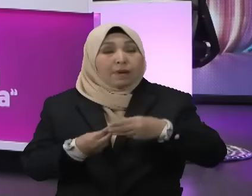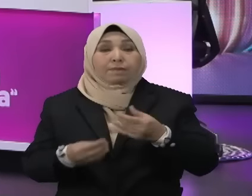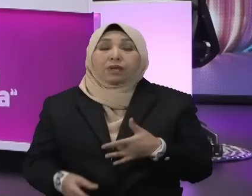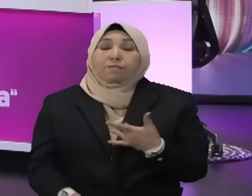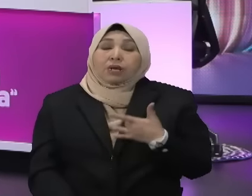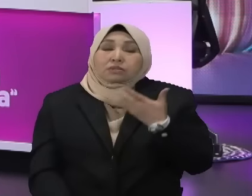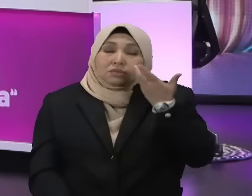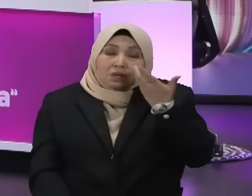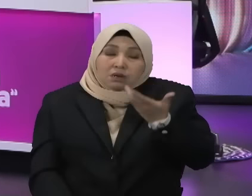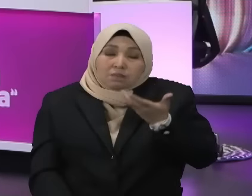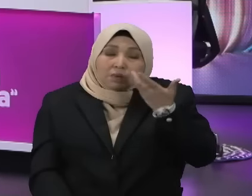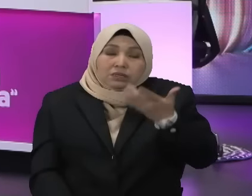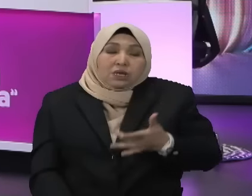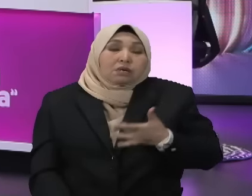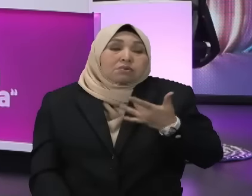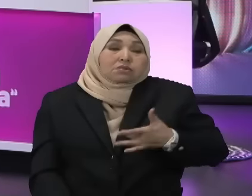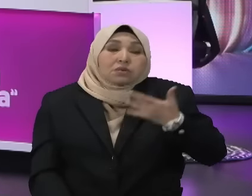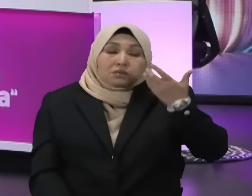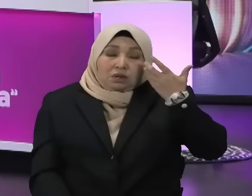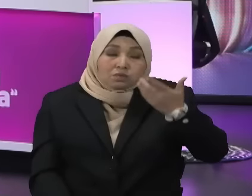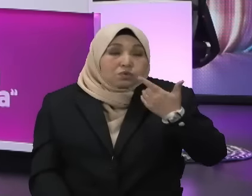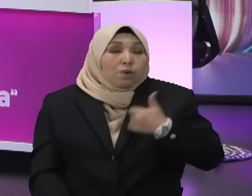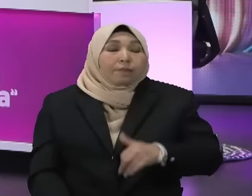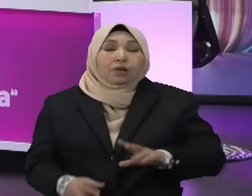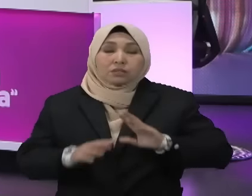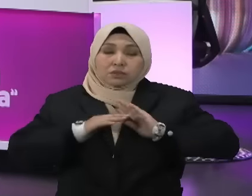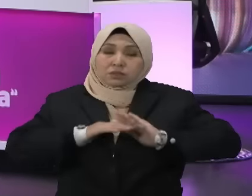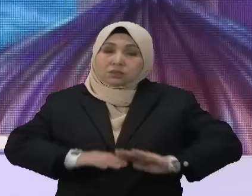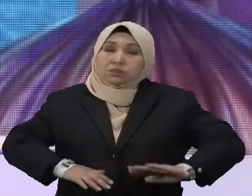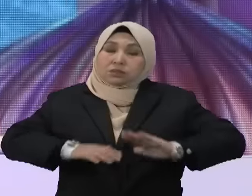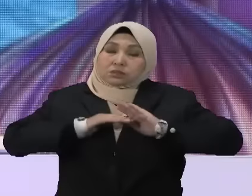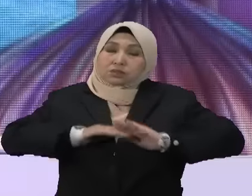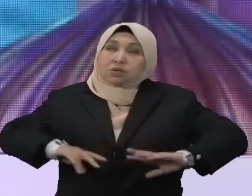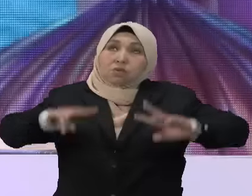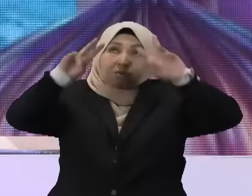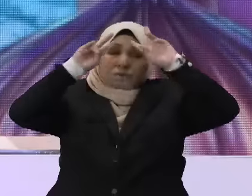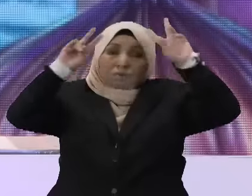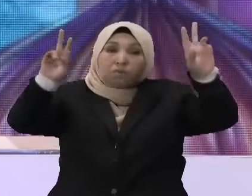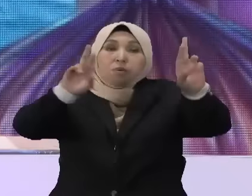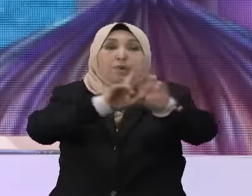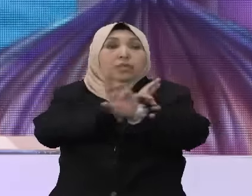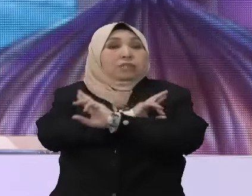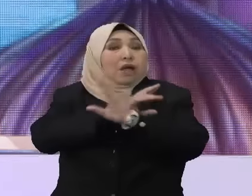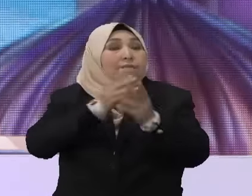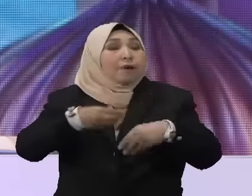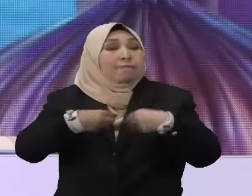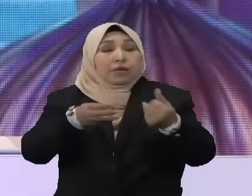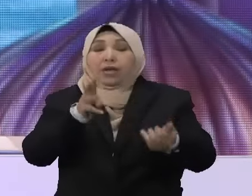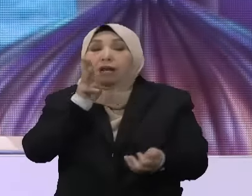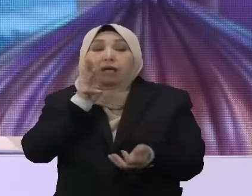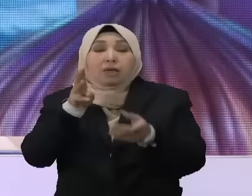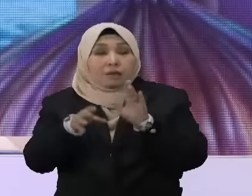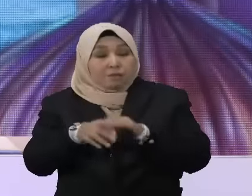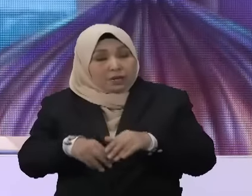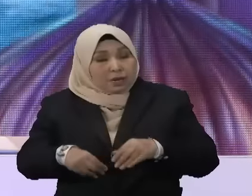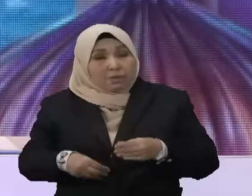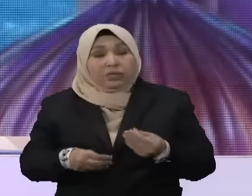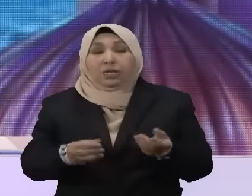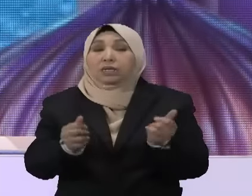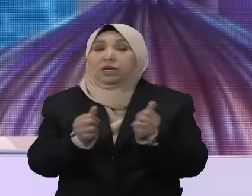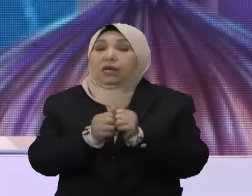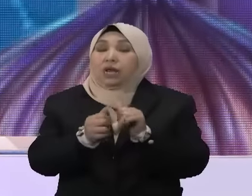ngantuk, rasa mengantuk untuk mereka bertenang dan berehat. Dan juga memberikan air kepada mereka. Yang mana